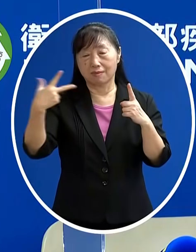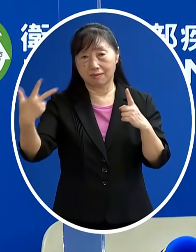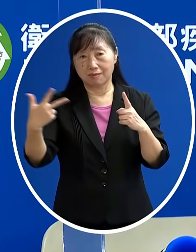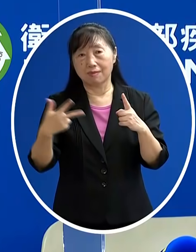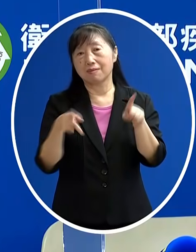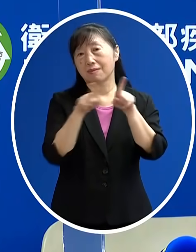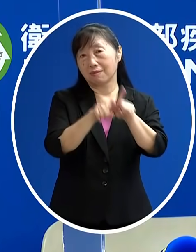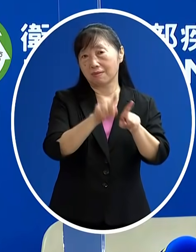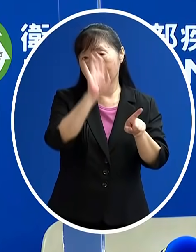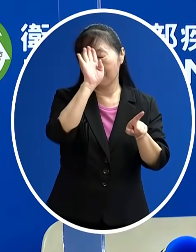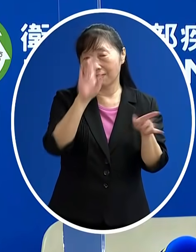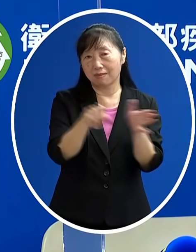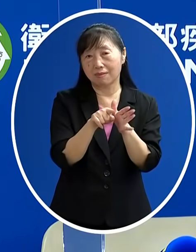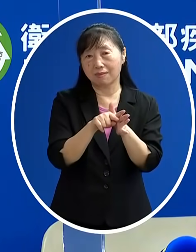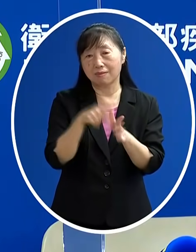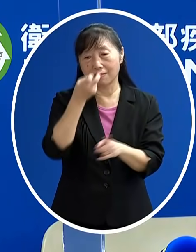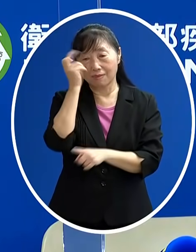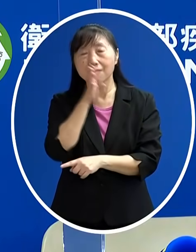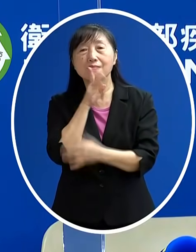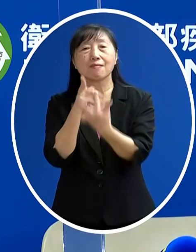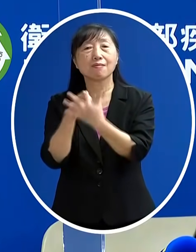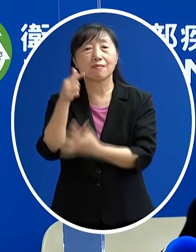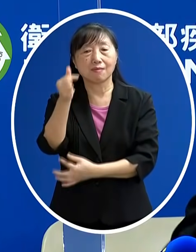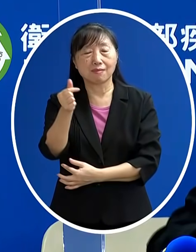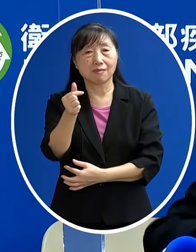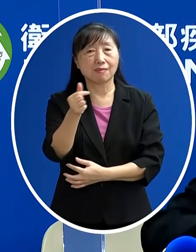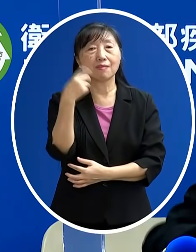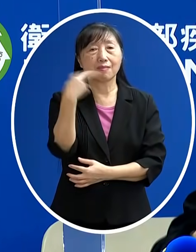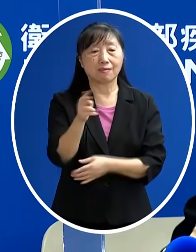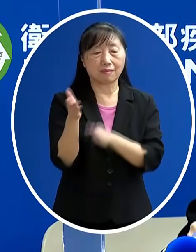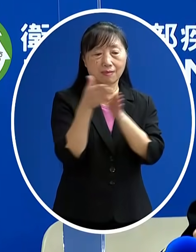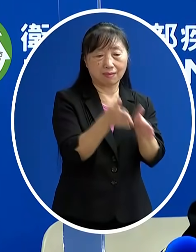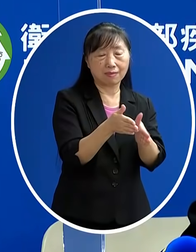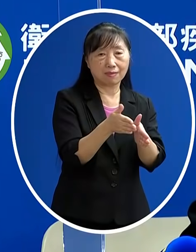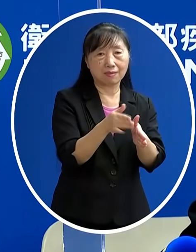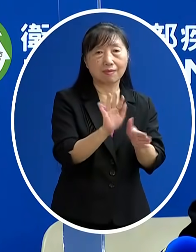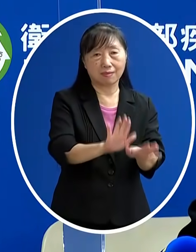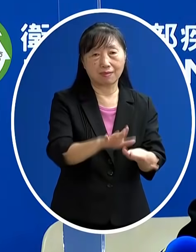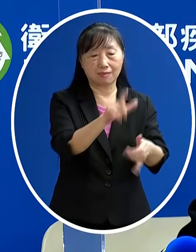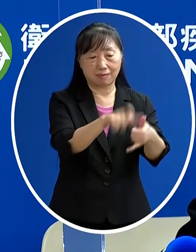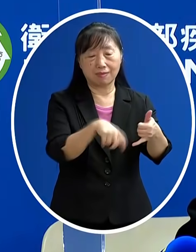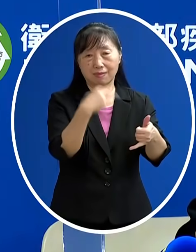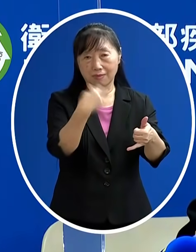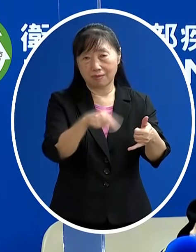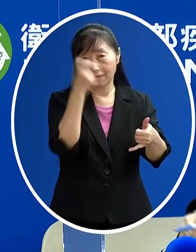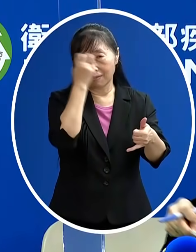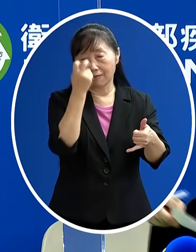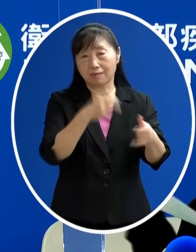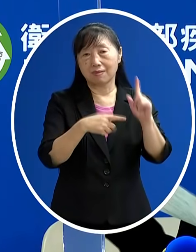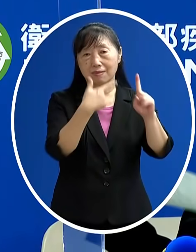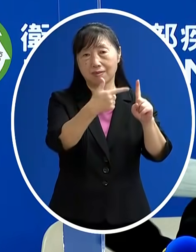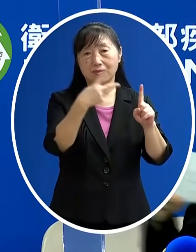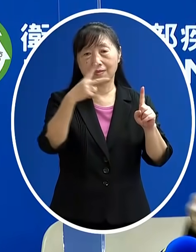陪病，所以被验出来是阳性。那所以他在这个今天这个病例，哦，